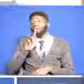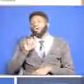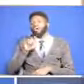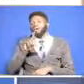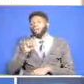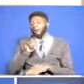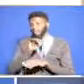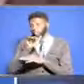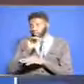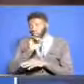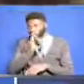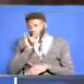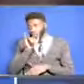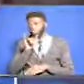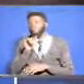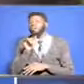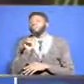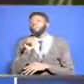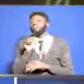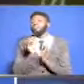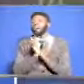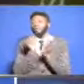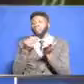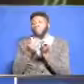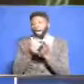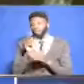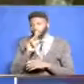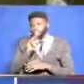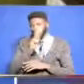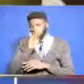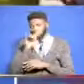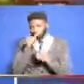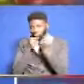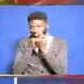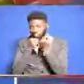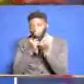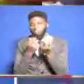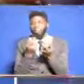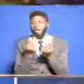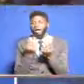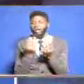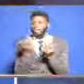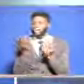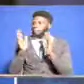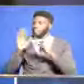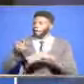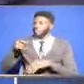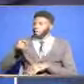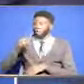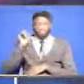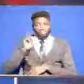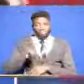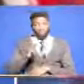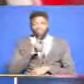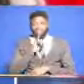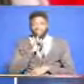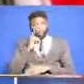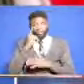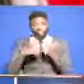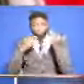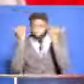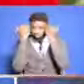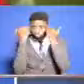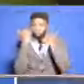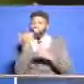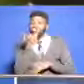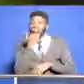debe mchakato wa BBI waagizwe kurejesha pesa hizo. Omoke anadai mahakama ilikosea kwa kutomwagiza mhasibu